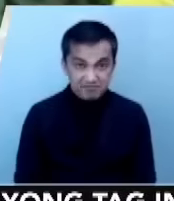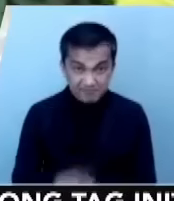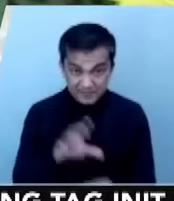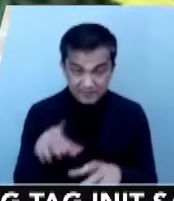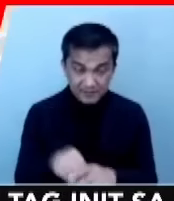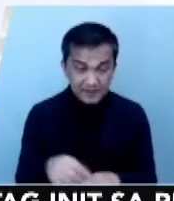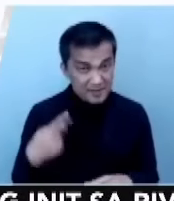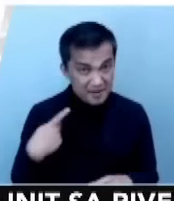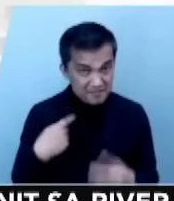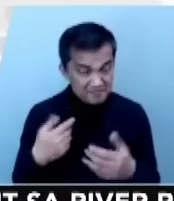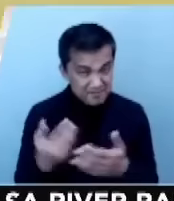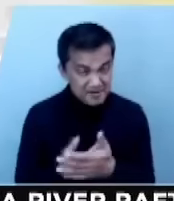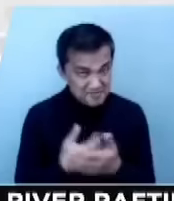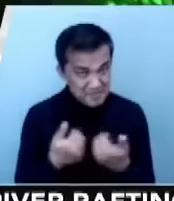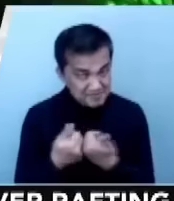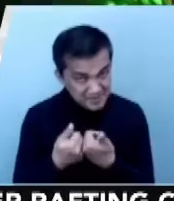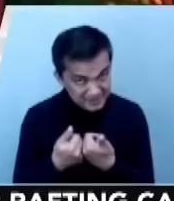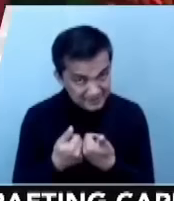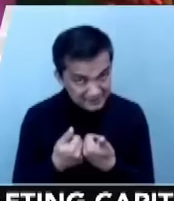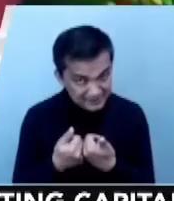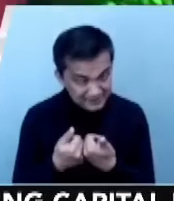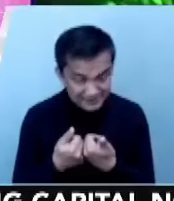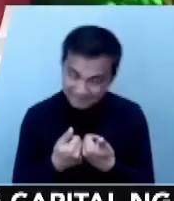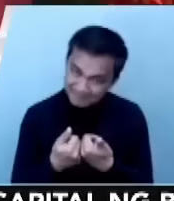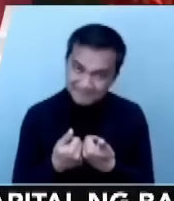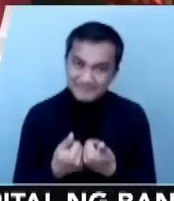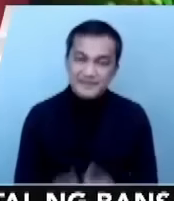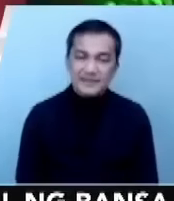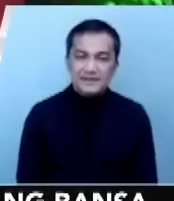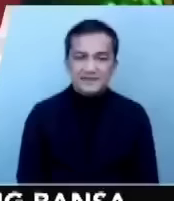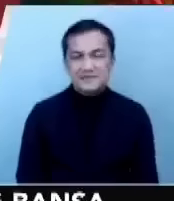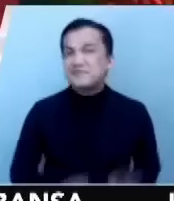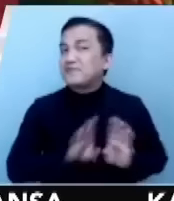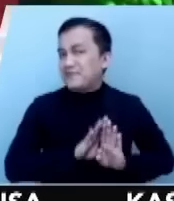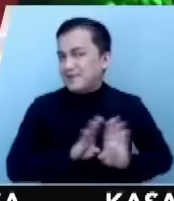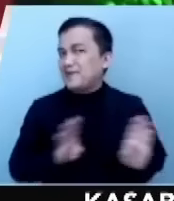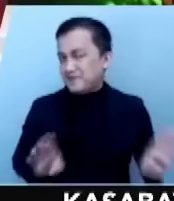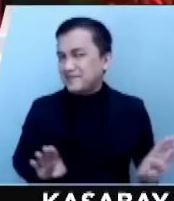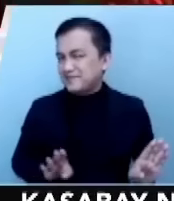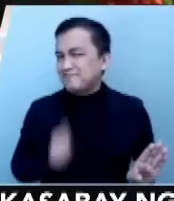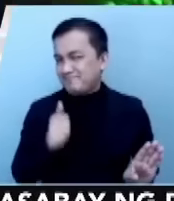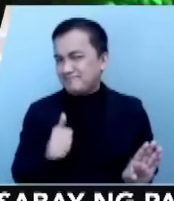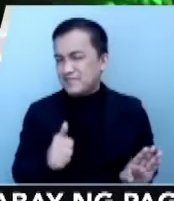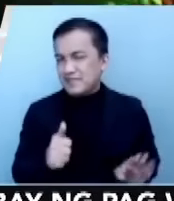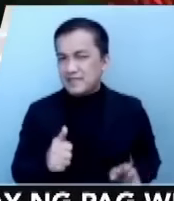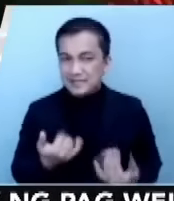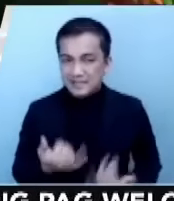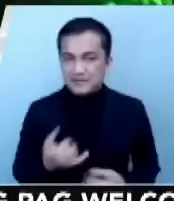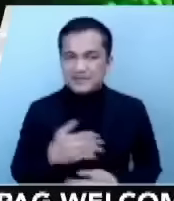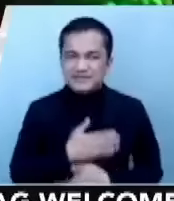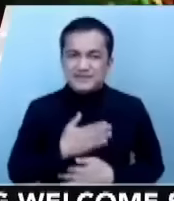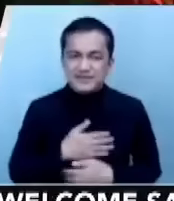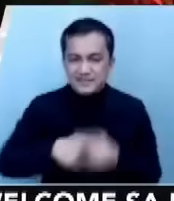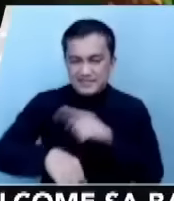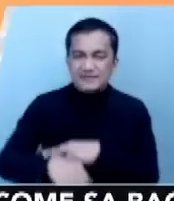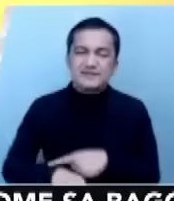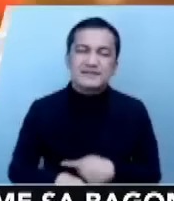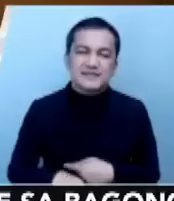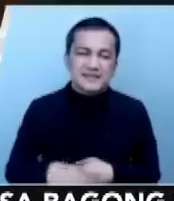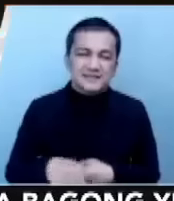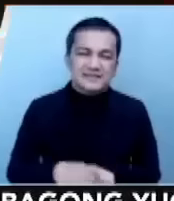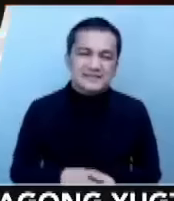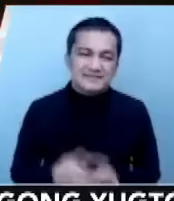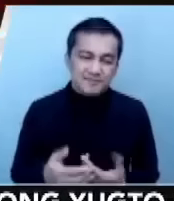bagong pag-ibig? Open naman yung heart ko. For now, I enjoy muna my time being